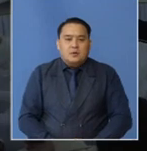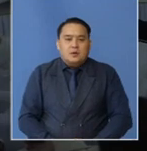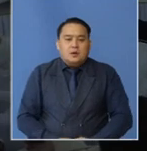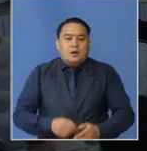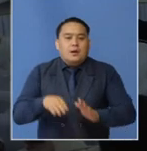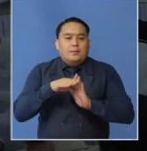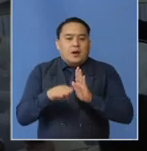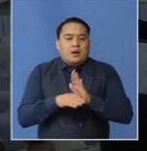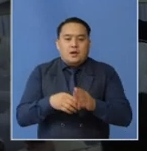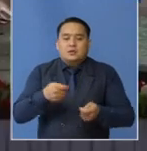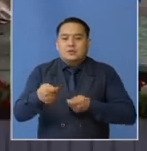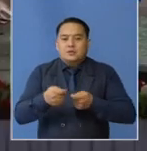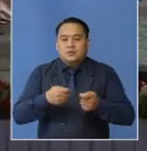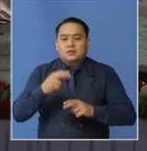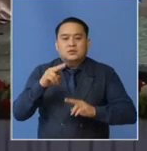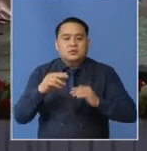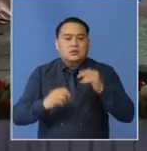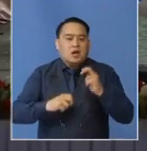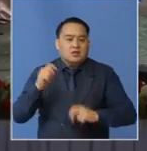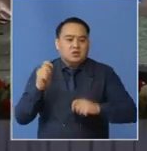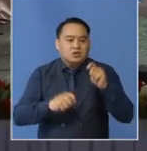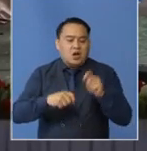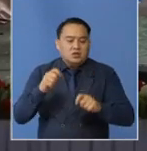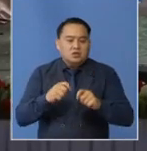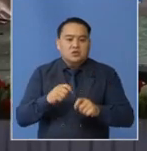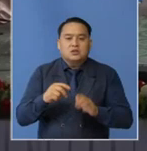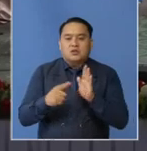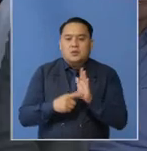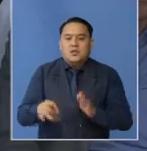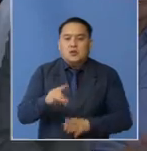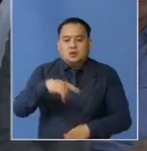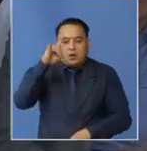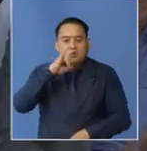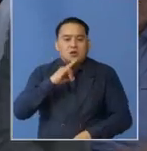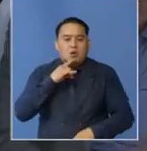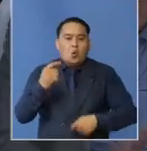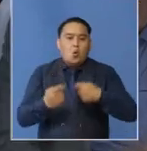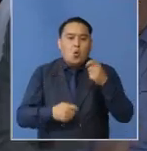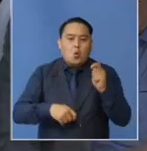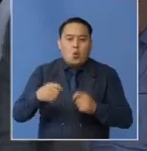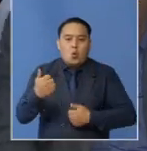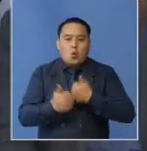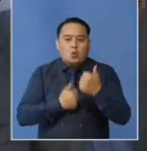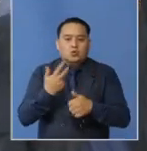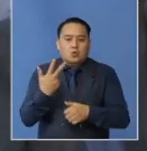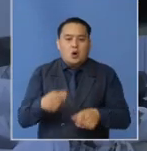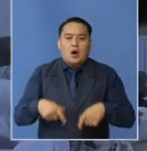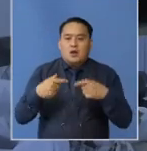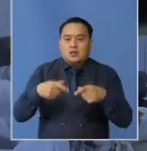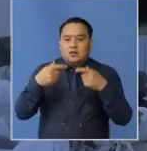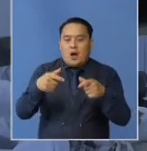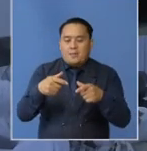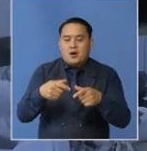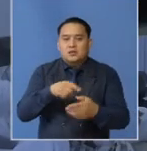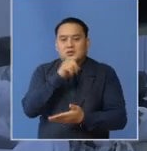стало необычное состязание. Для участия в нем съехались аксакалы из 7 регионов страны. Конкурс состоял из 3 этапов. Участники на